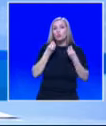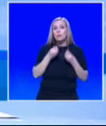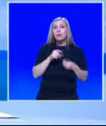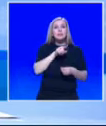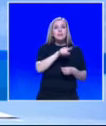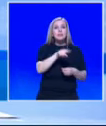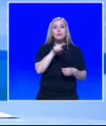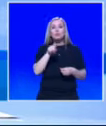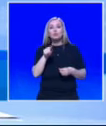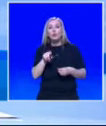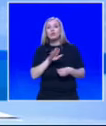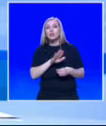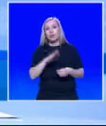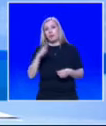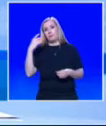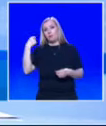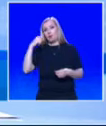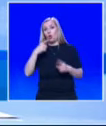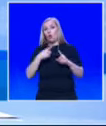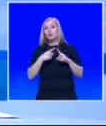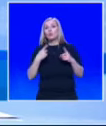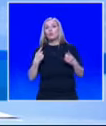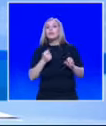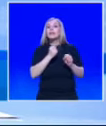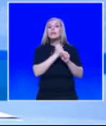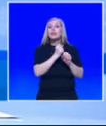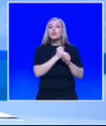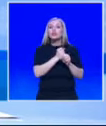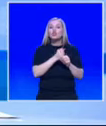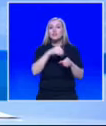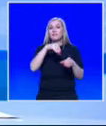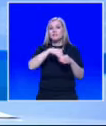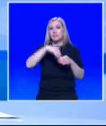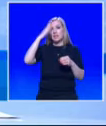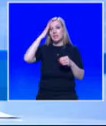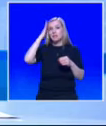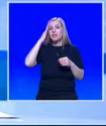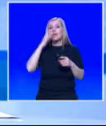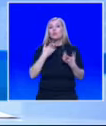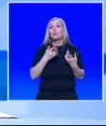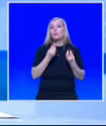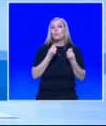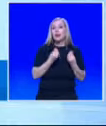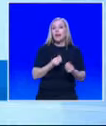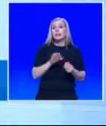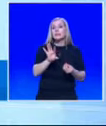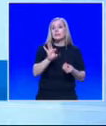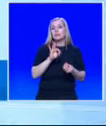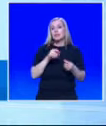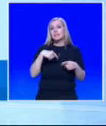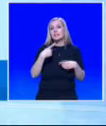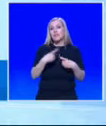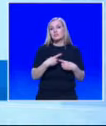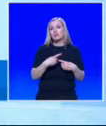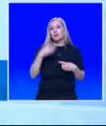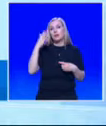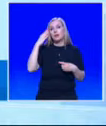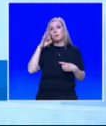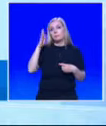посочи на президента, от кои длъжности в държавата е добре да посочи следващия служебен премиер? Не смятам.